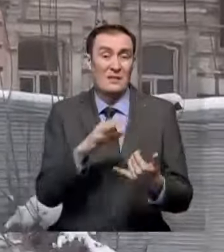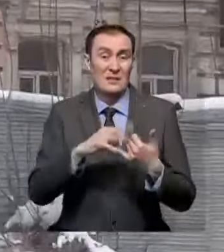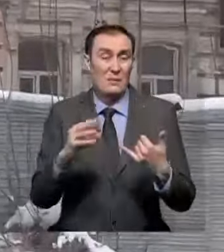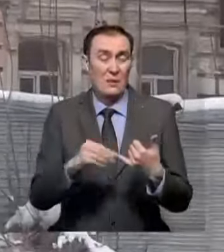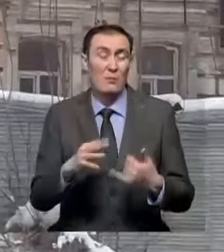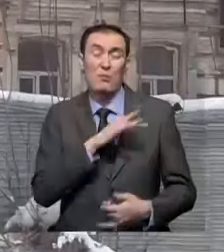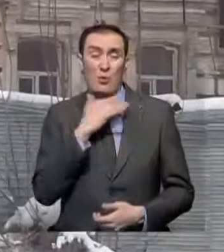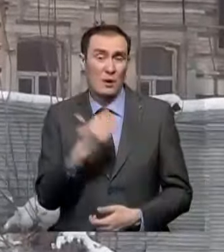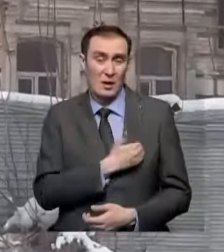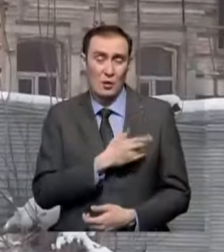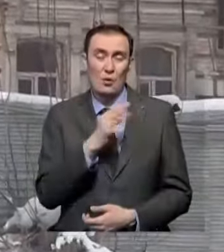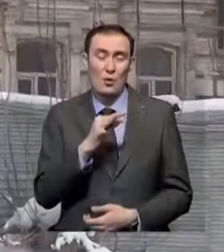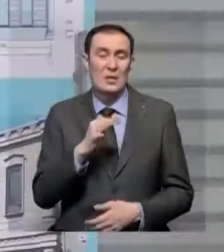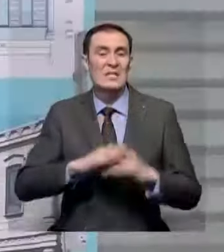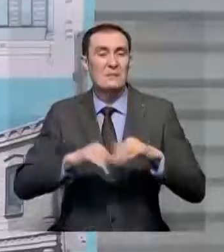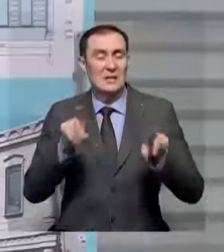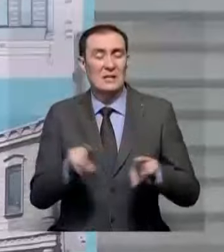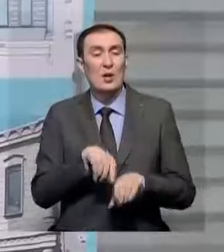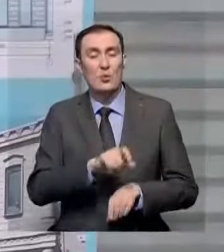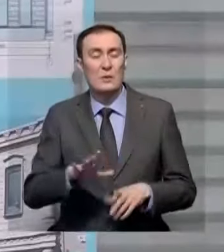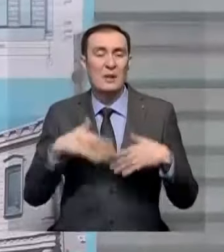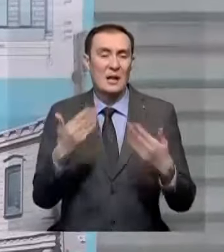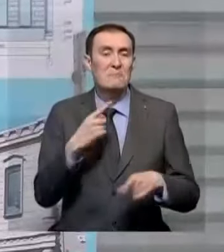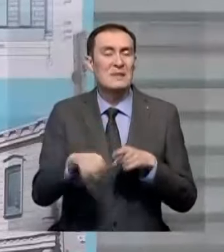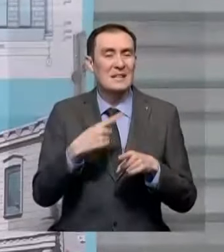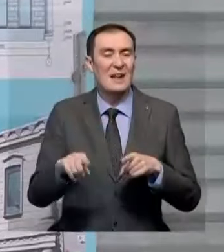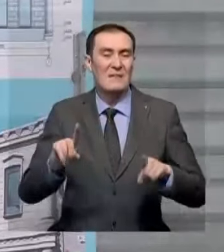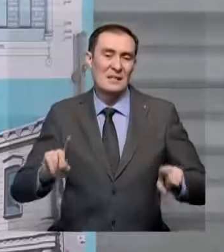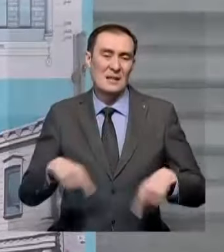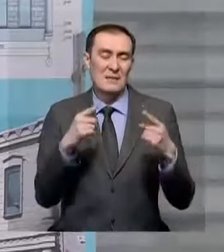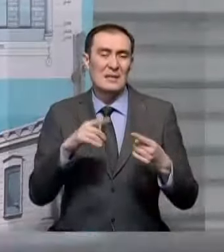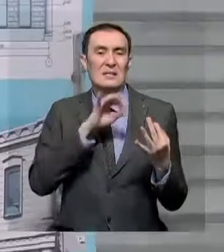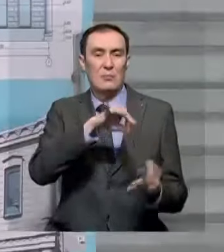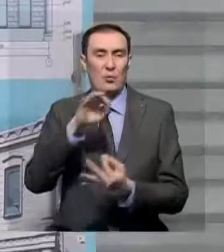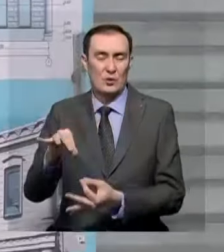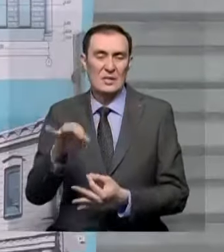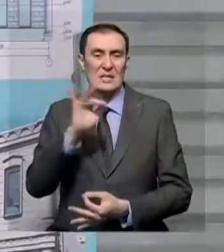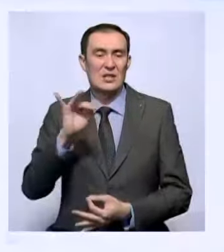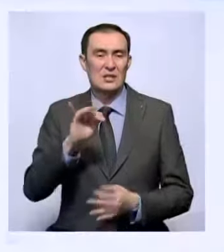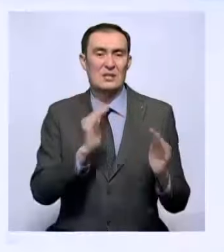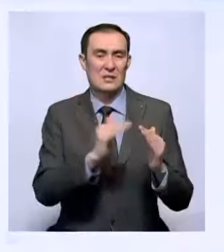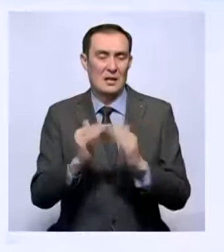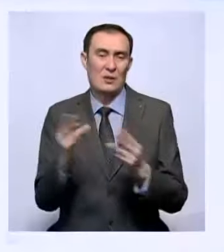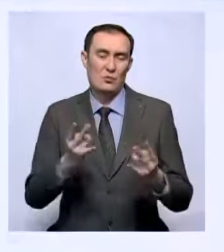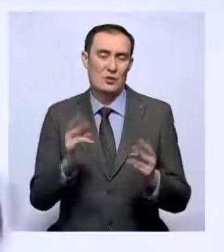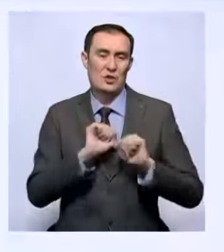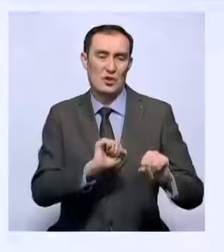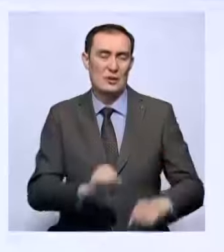городе немало. Поэтому краеведы и сами жители предлагают поскорее восстановить заброшенные исторические здания.